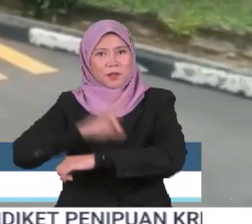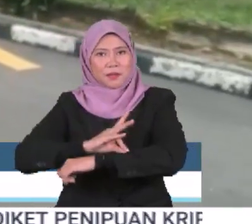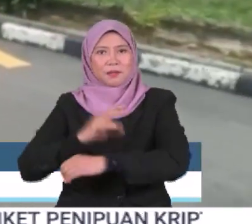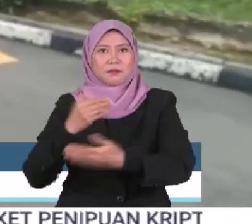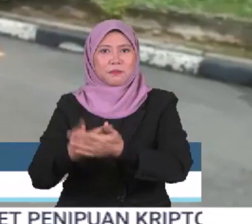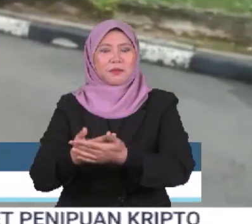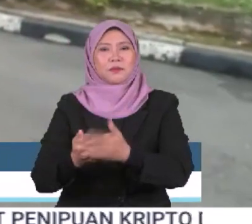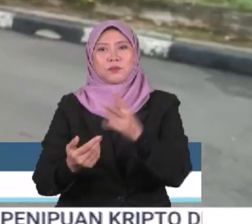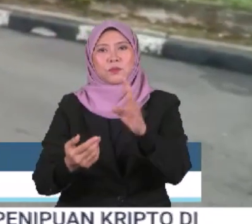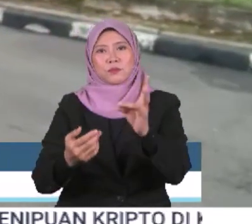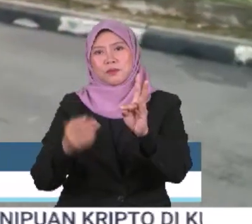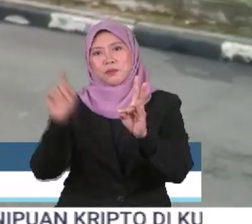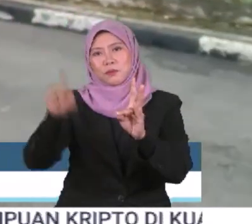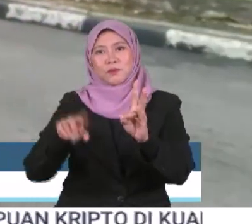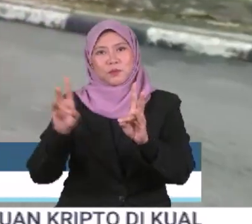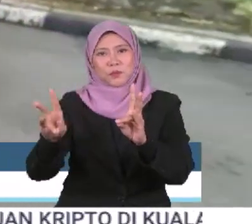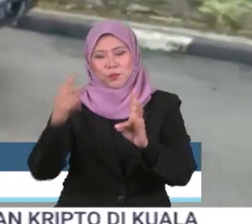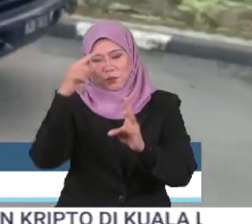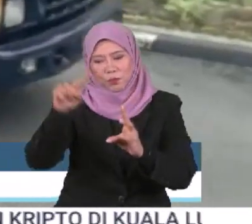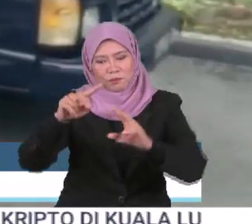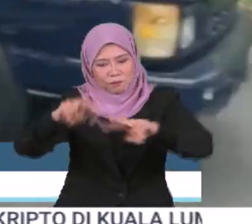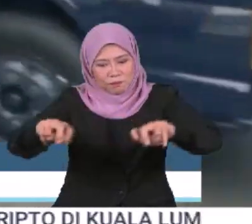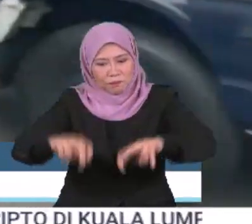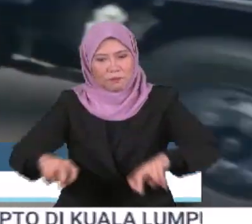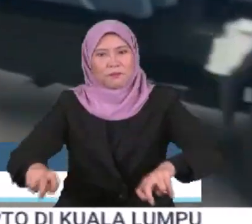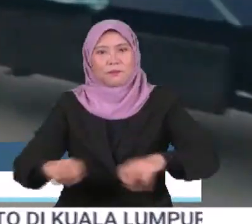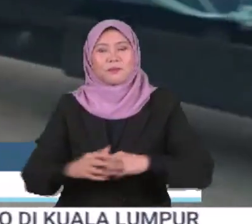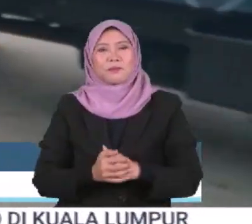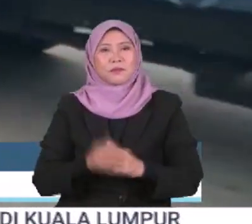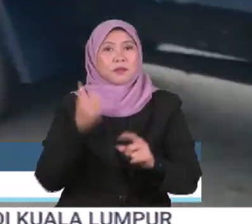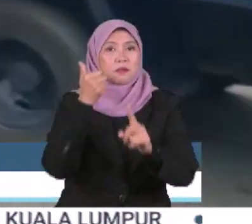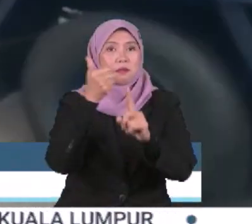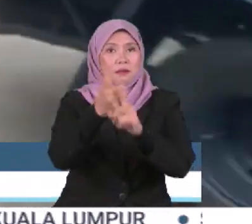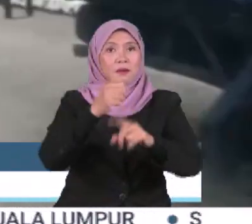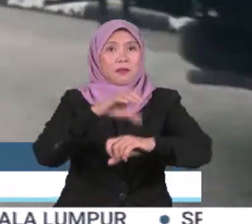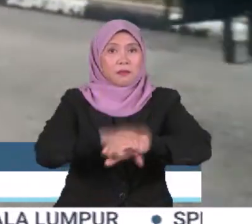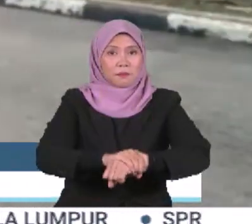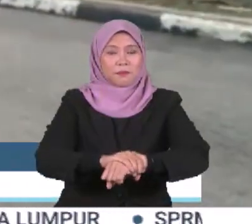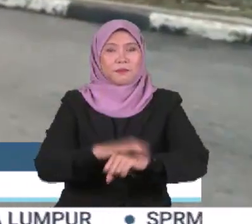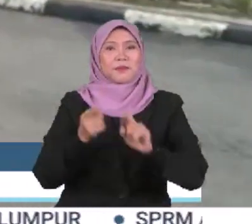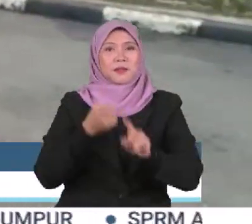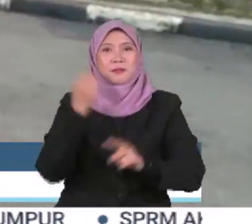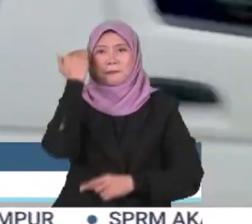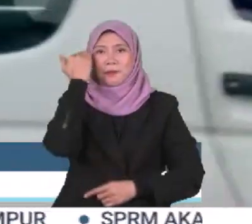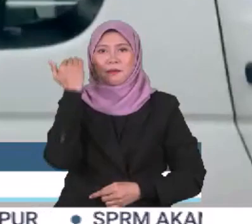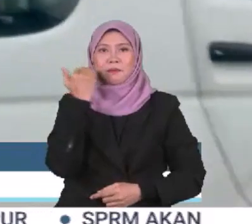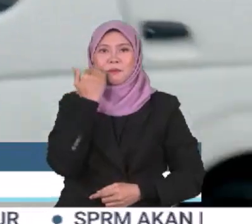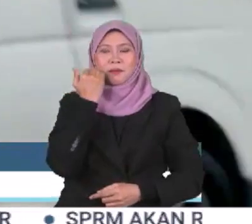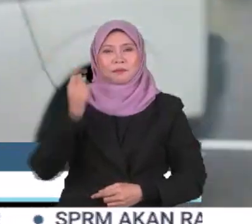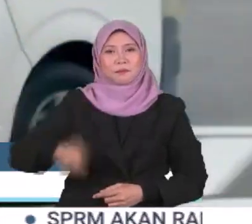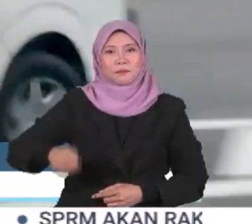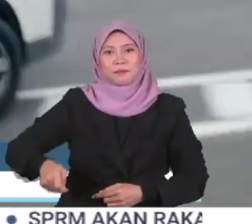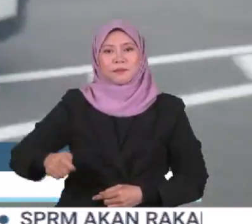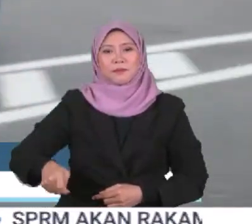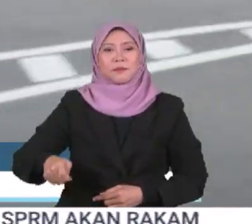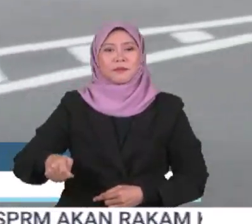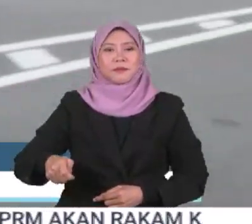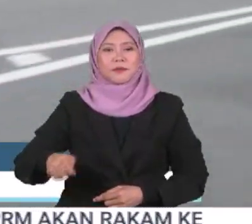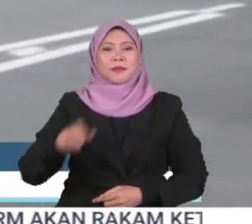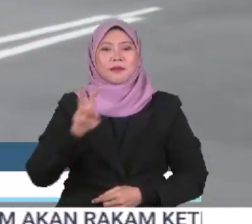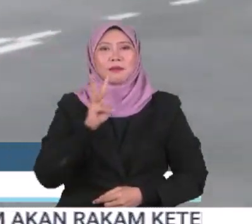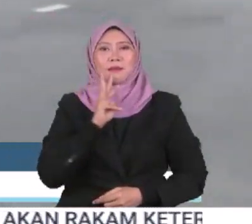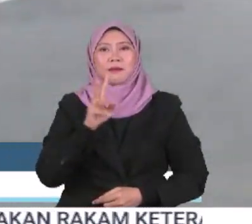julai bagi membantu siasatan perintah reman berkenaan dikeluarkan majistret Nurul ashikin rosle di Mahkamah